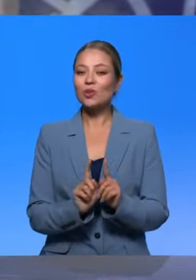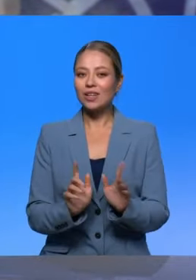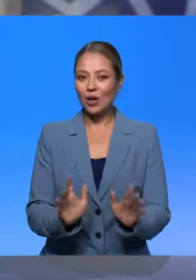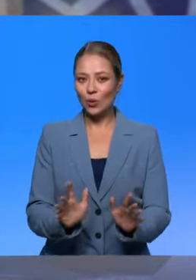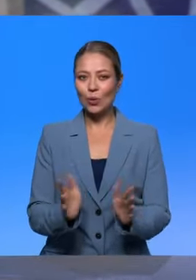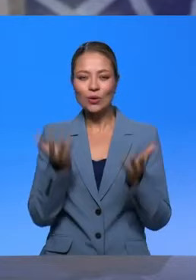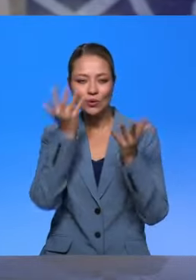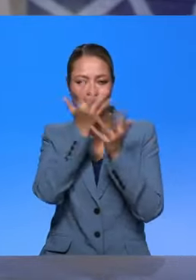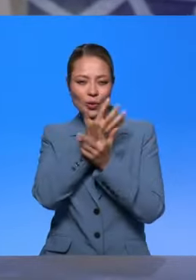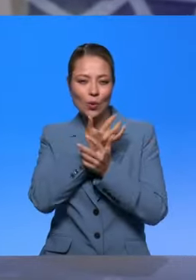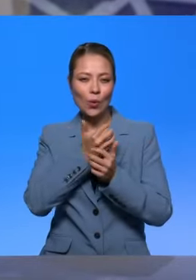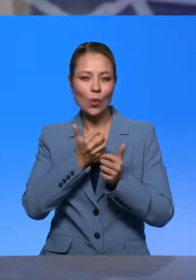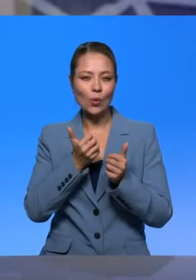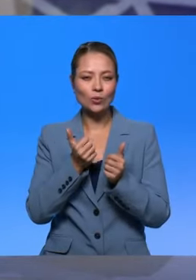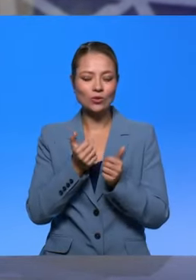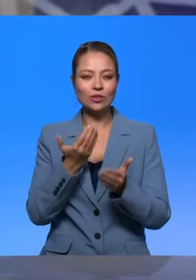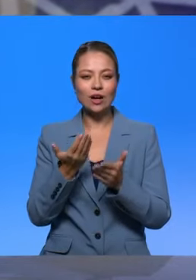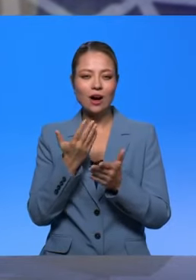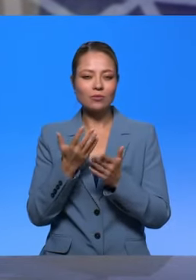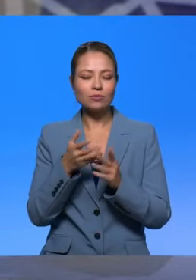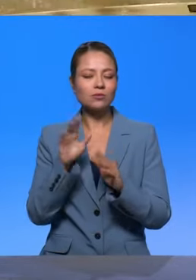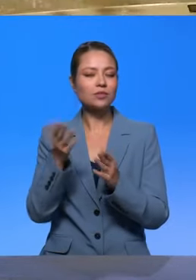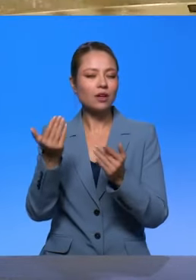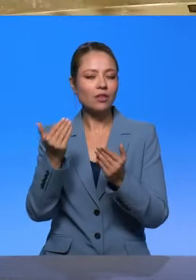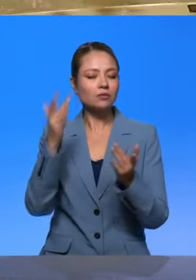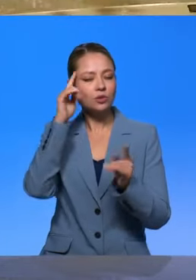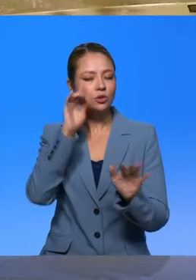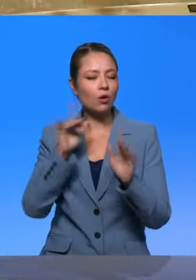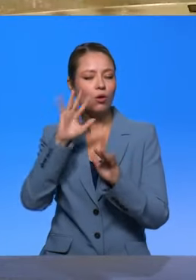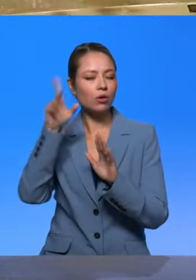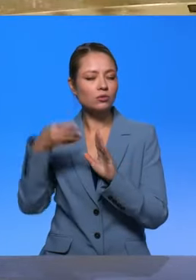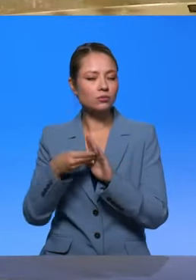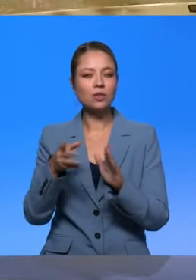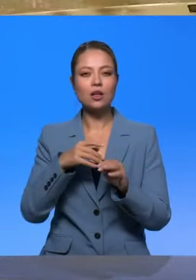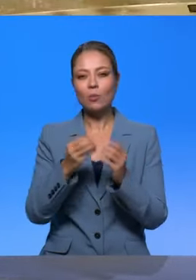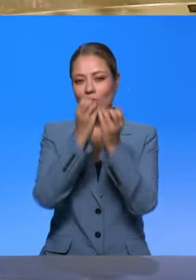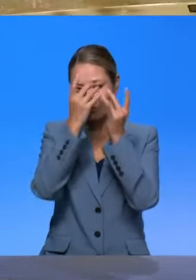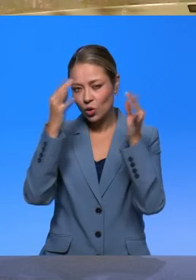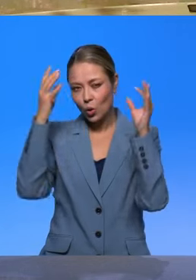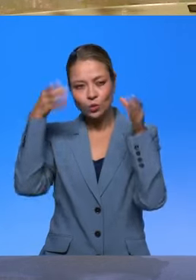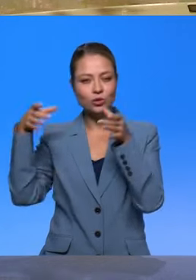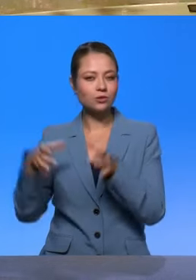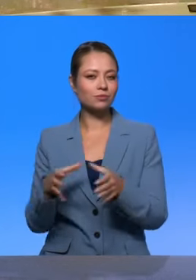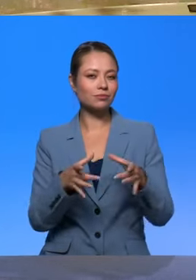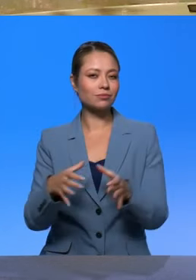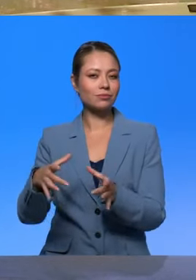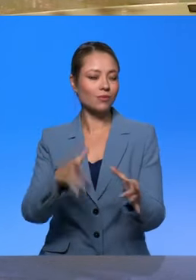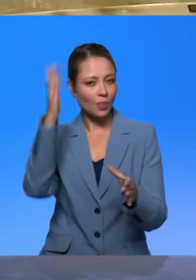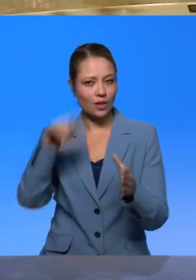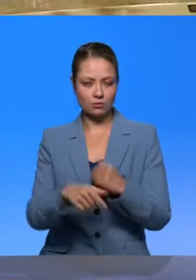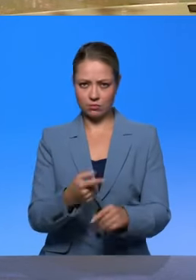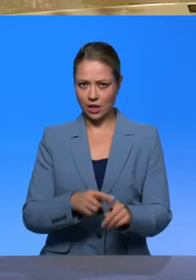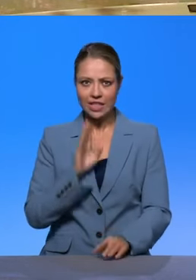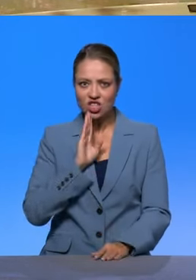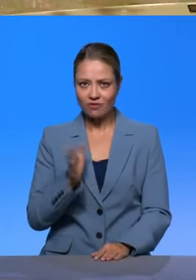ночь вот в руку, там сон и так далее, что-то вот веночки, которые плывут там как-то по реке. Жить, это не девочки, это